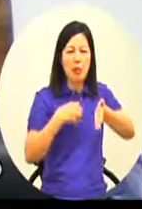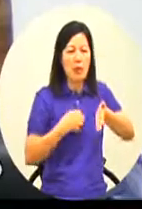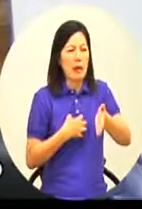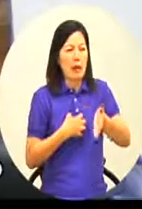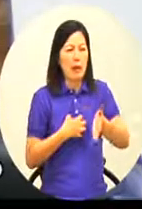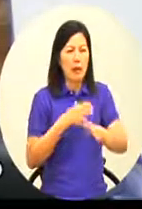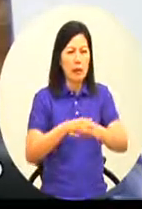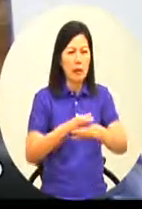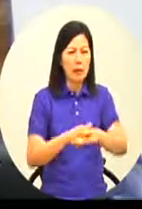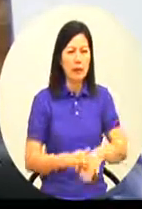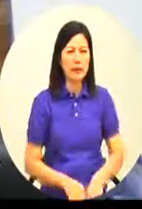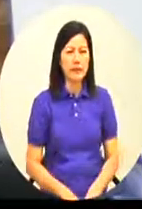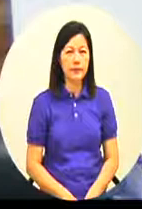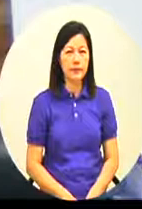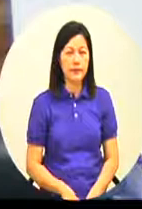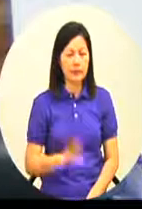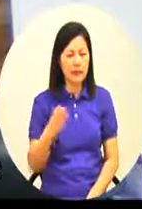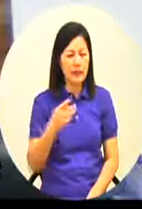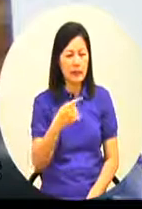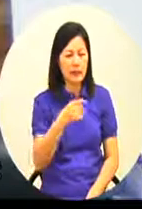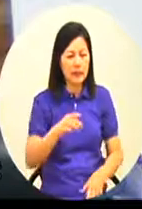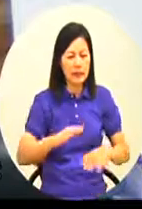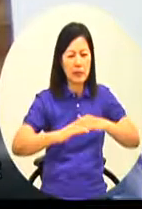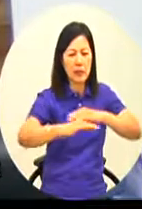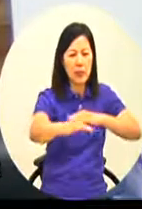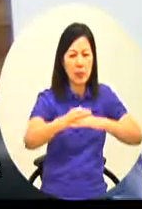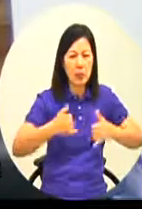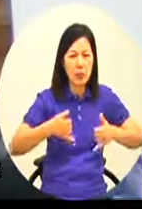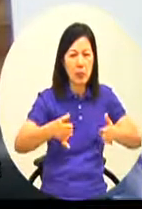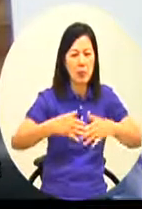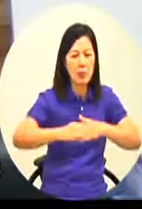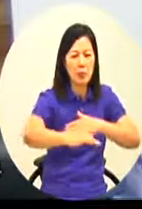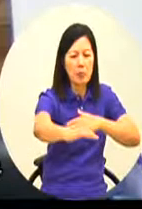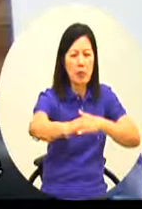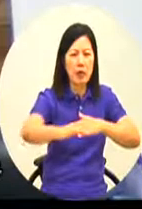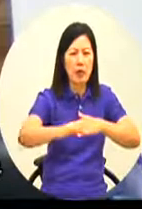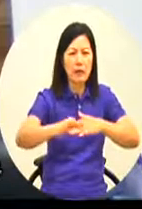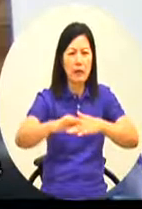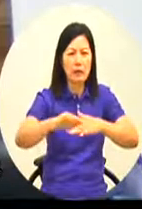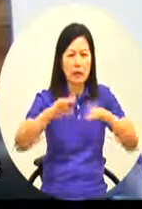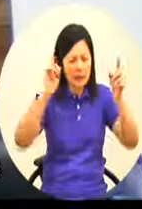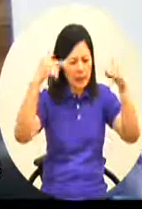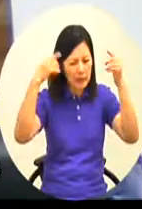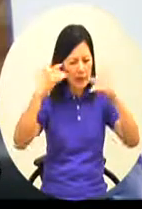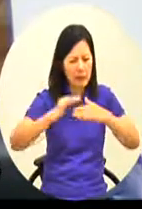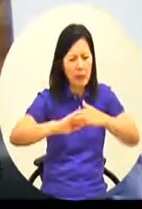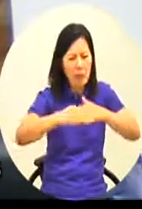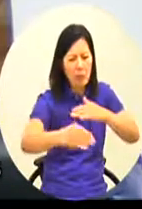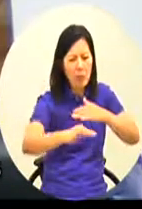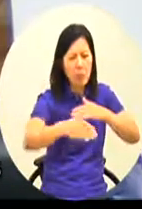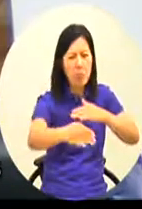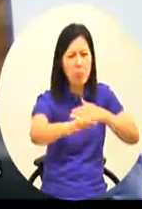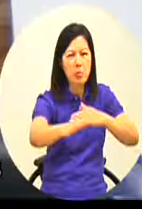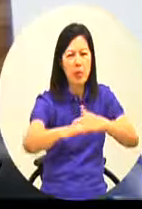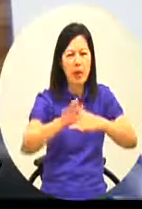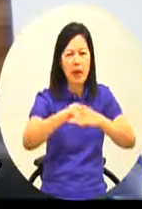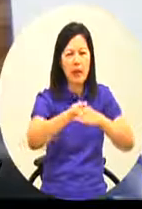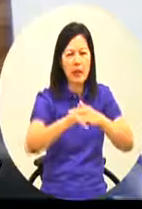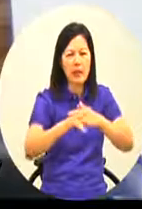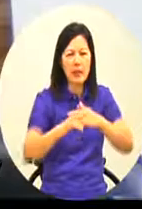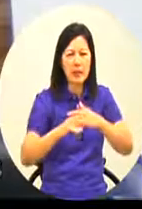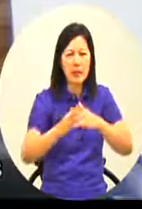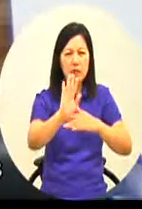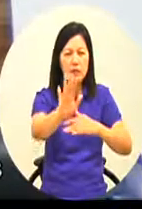惧了。但是它的路面一直是经常性的凹凸不平，或是坑洞一大